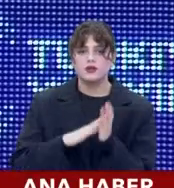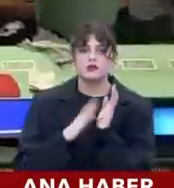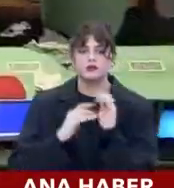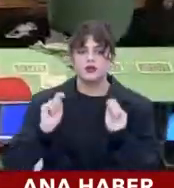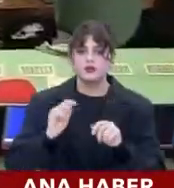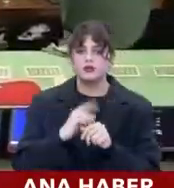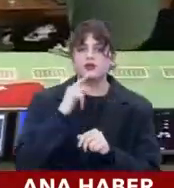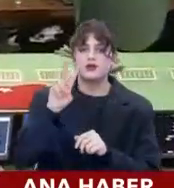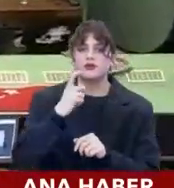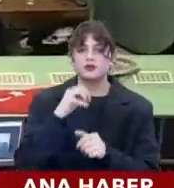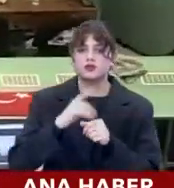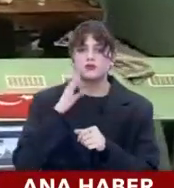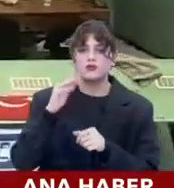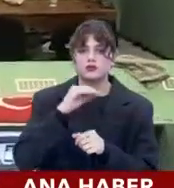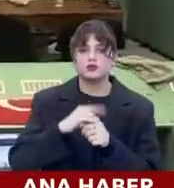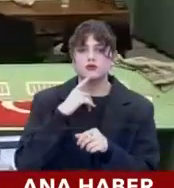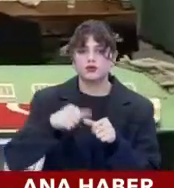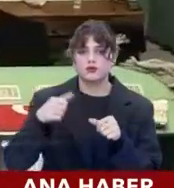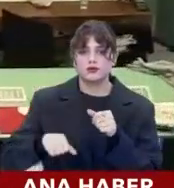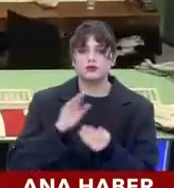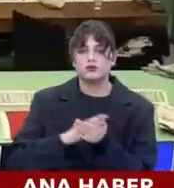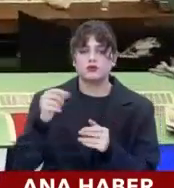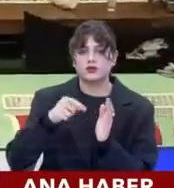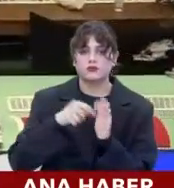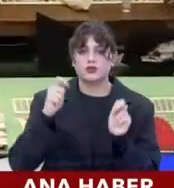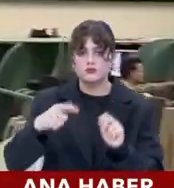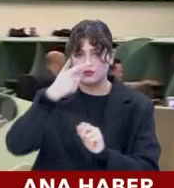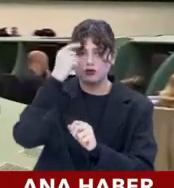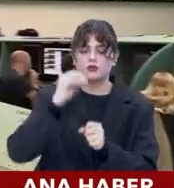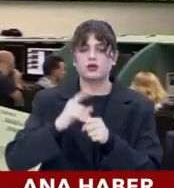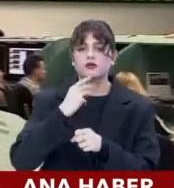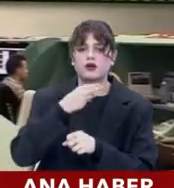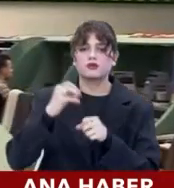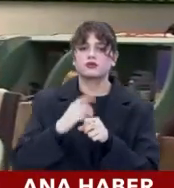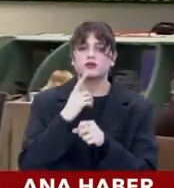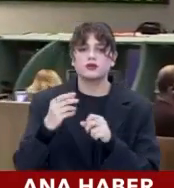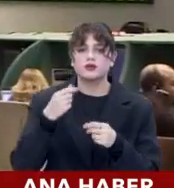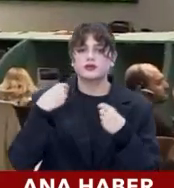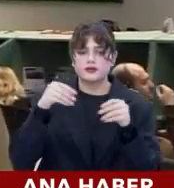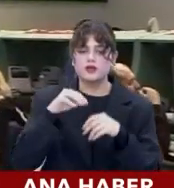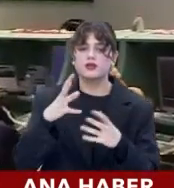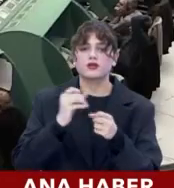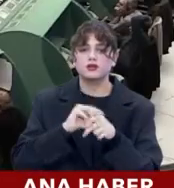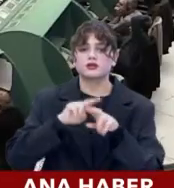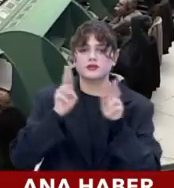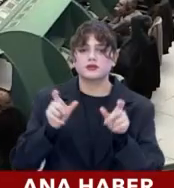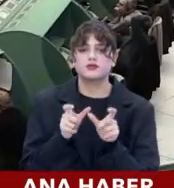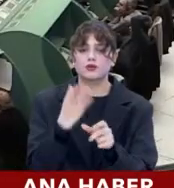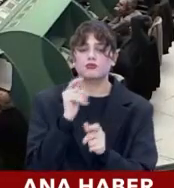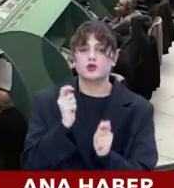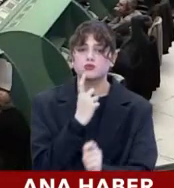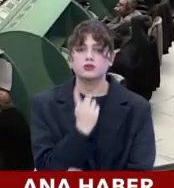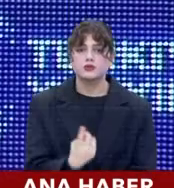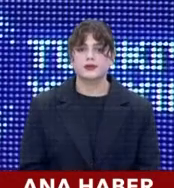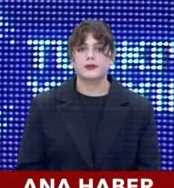tuttu. 21 yılda borsada köklü reformlara imza attıklarını belirten Erdoğan, sermaye piyasalarına sahip çıkmaları gerektiğinin